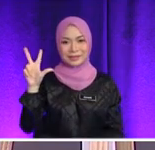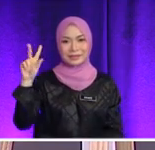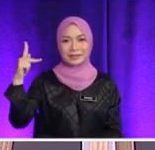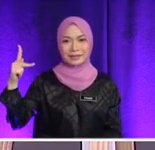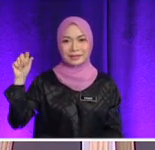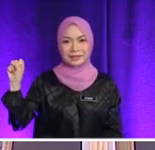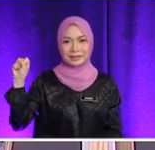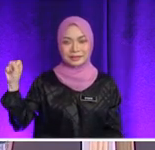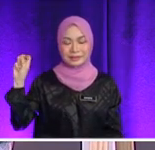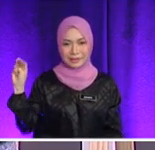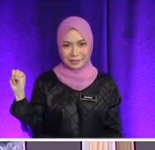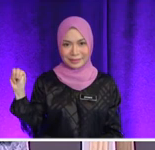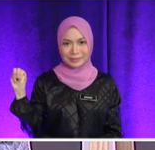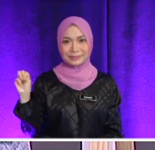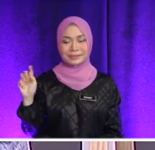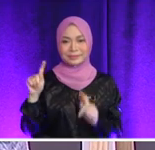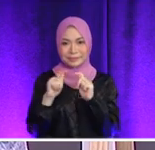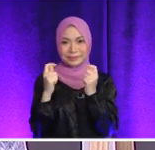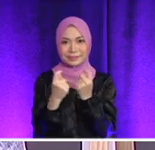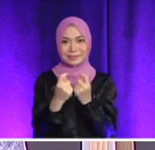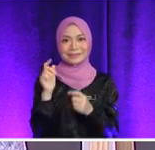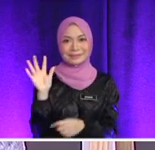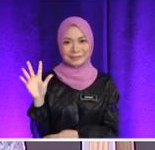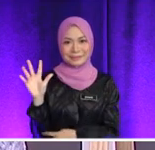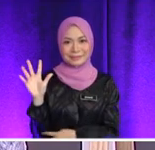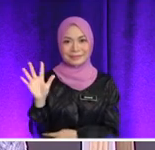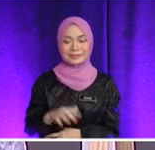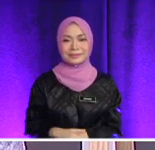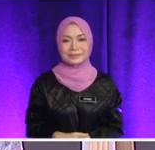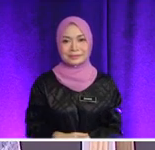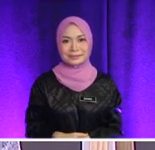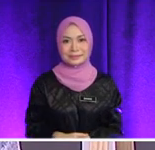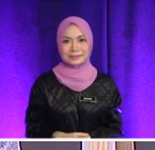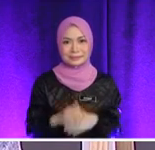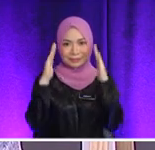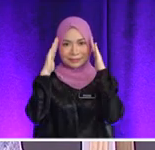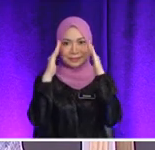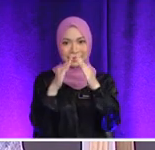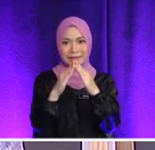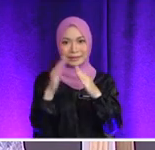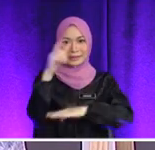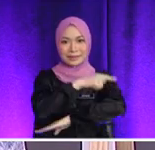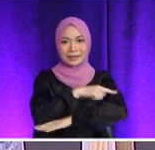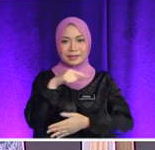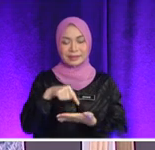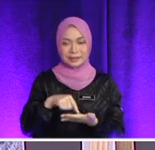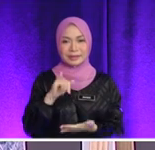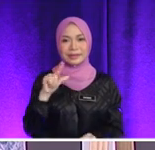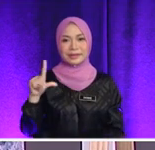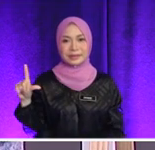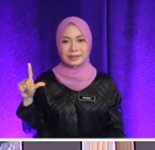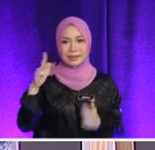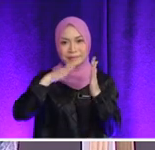anime dan fokus kita adalah berkenaan dengan Chatime aliran khadizam